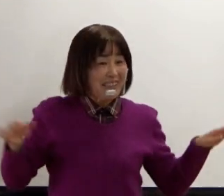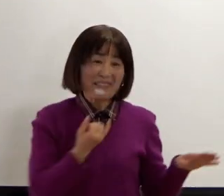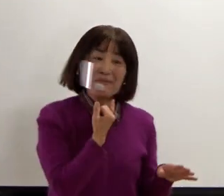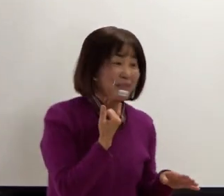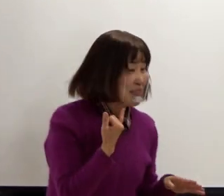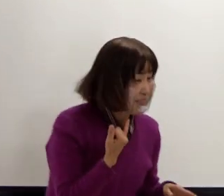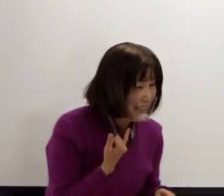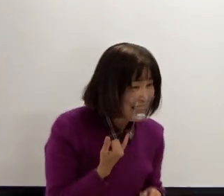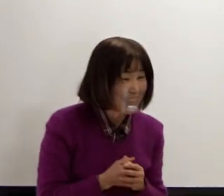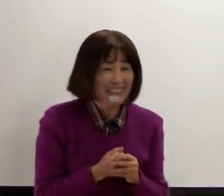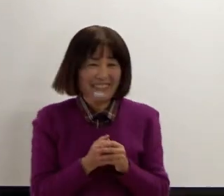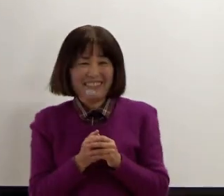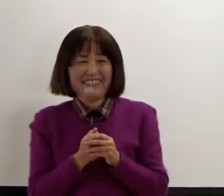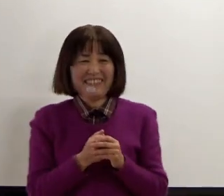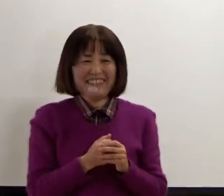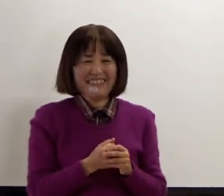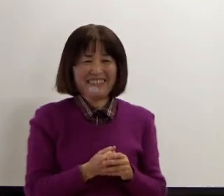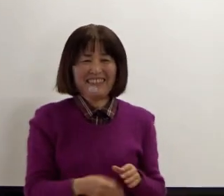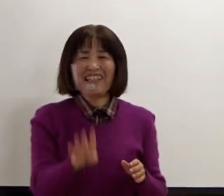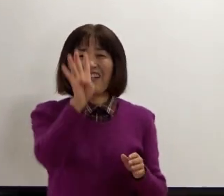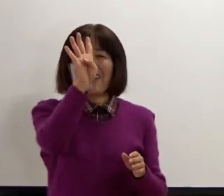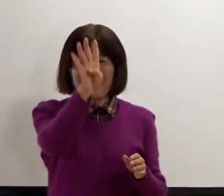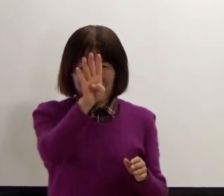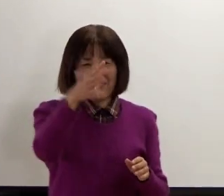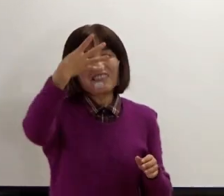話って時々面白いですね、ヨハネ、